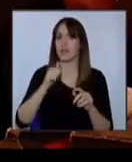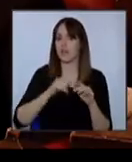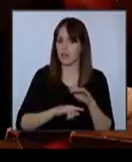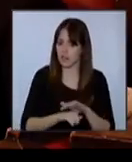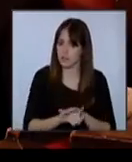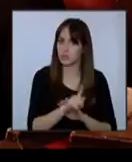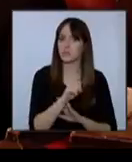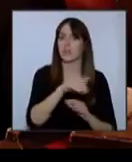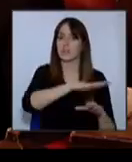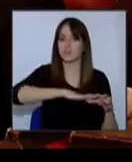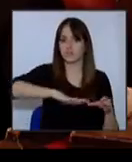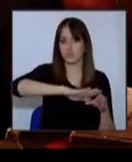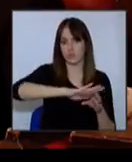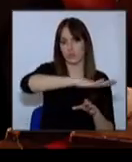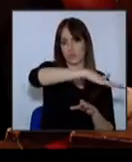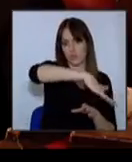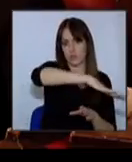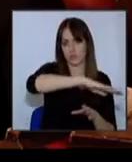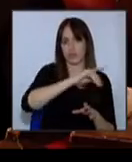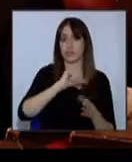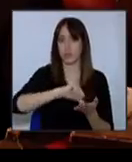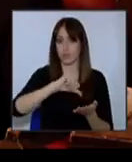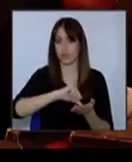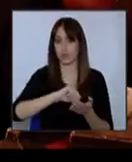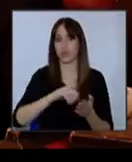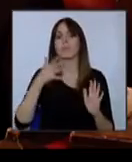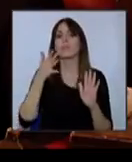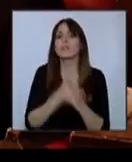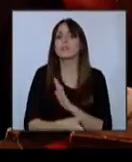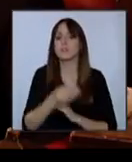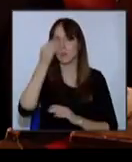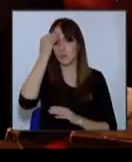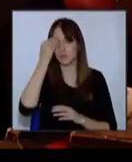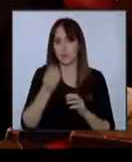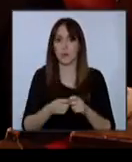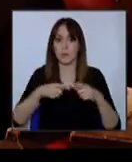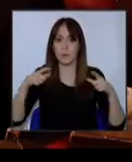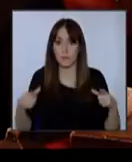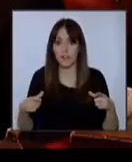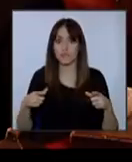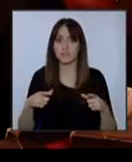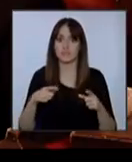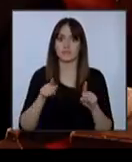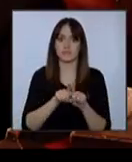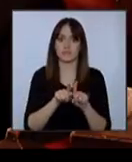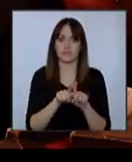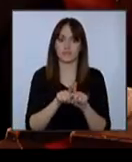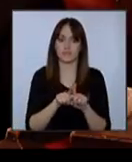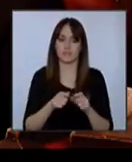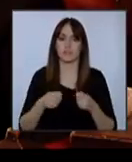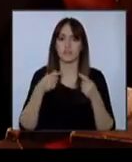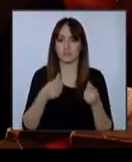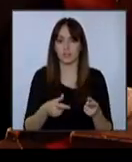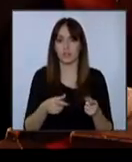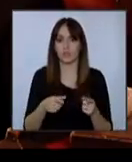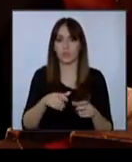una àrea urbana de la nostra ciutat. Per tant, hem de dir que amb aquesta operació urbanística, amb aquestes instal·lacions universitàries, servirà per revitalitzar una